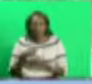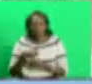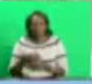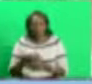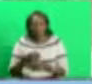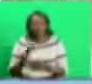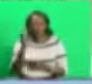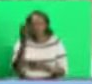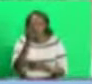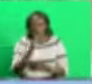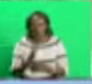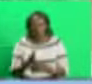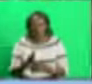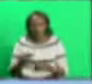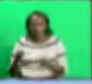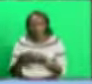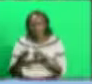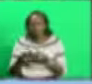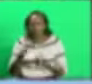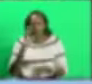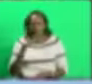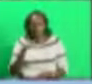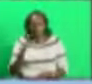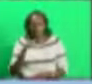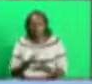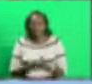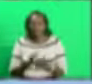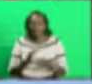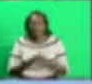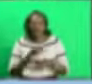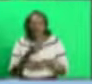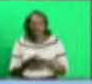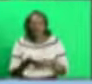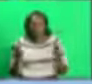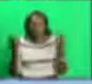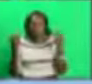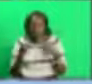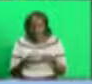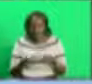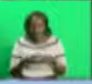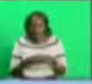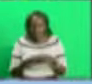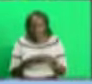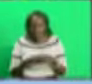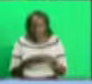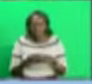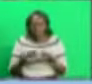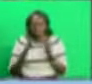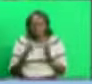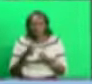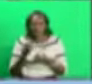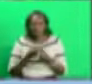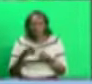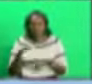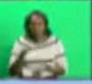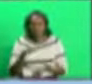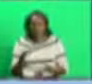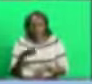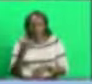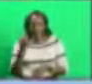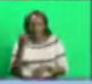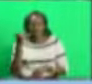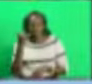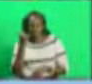vioo na kukupakia rangi. Baada ya kujiandaa vilivyo, mkazi huyu wa eneo la Kiamunyeki, viungani mwa mji